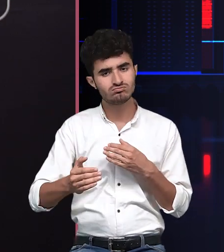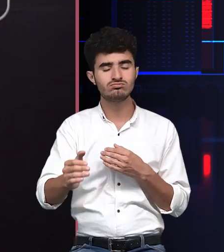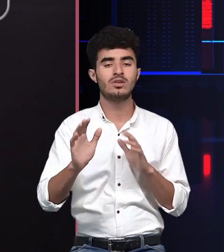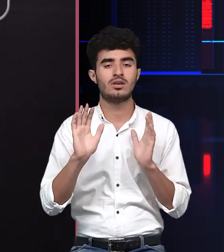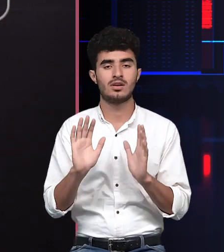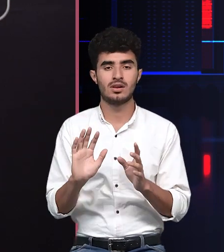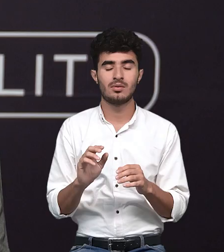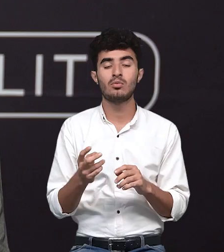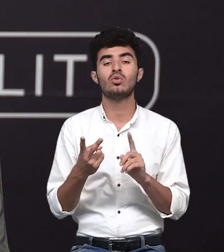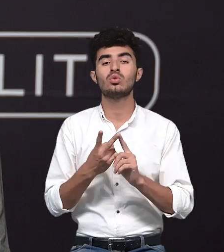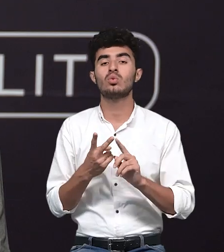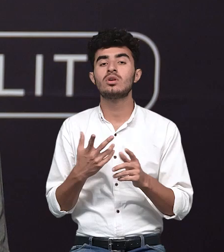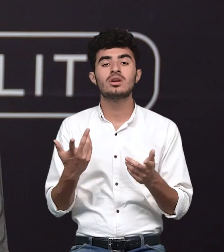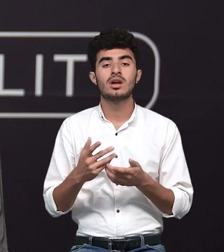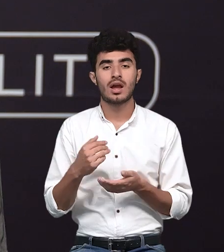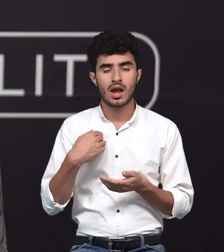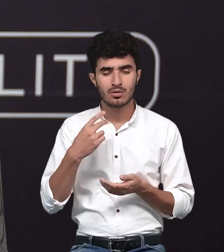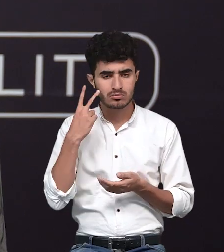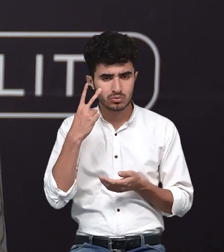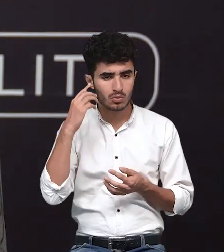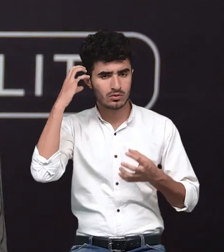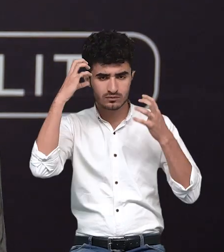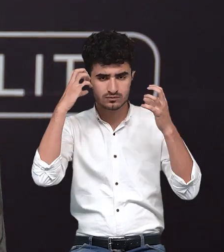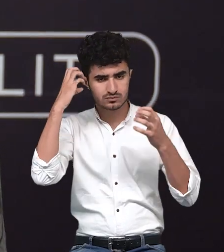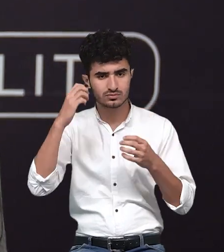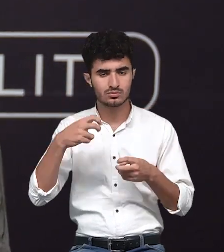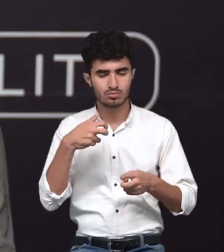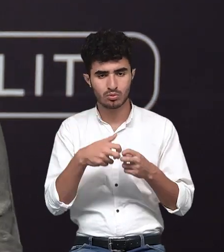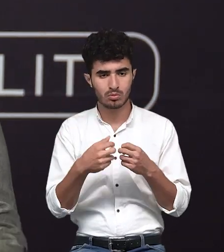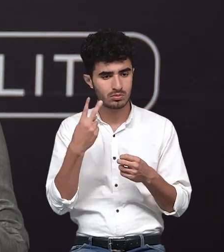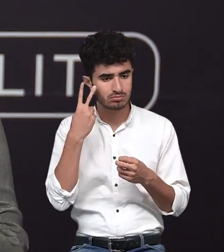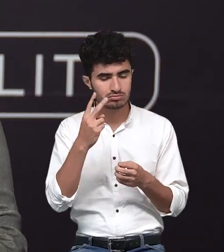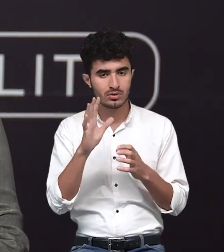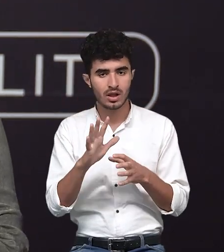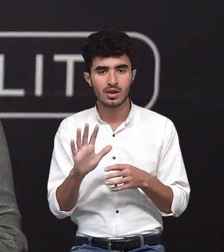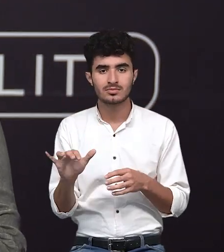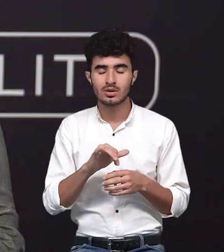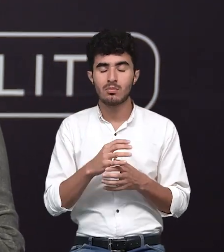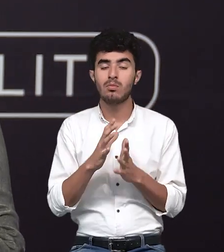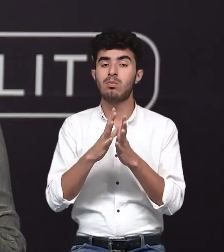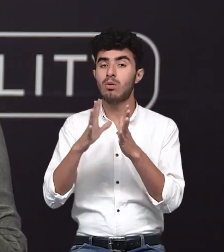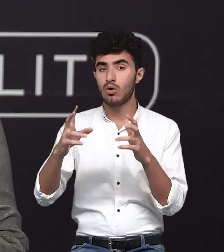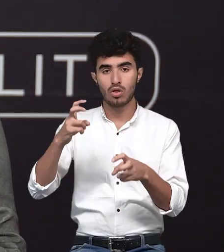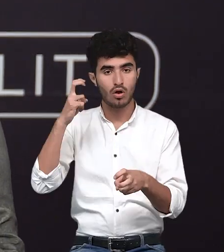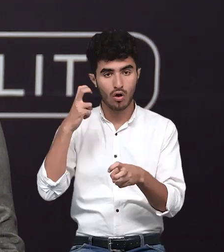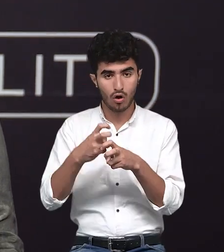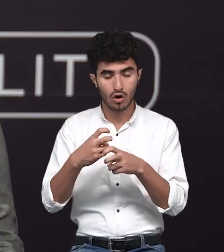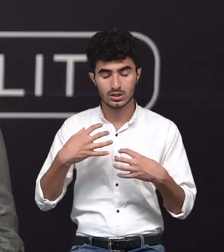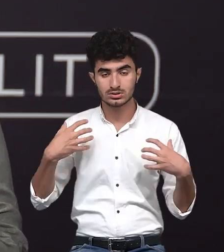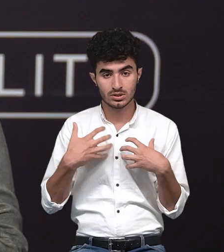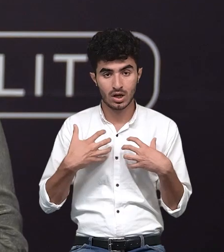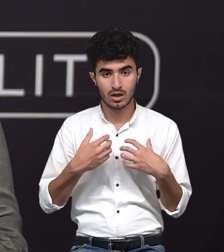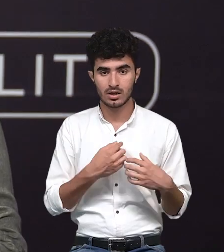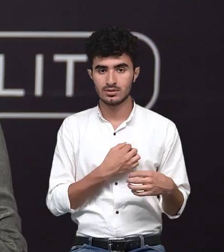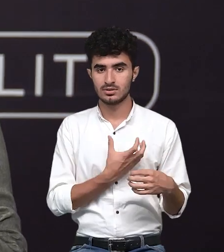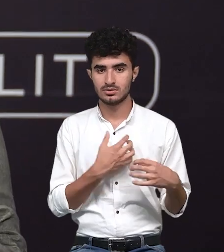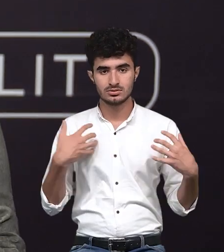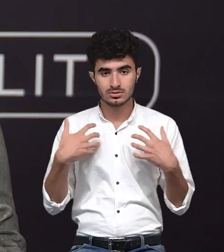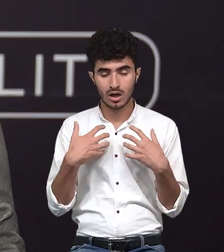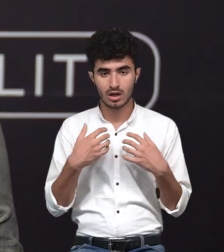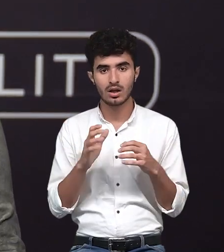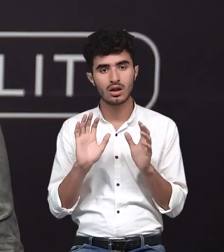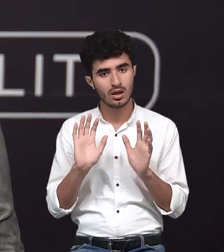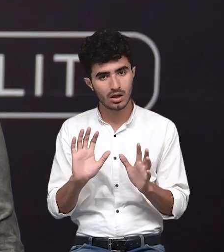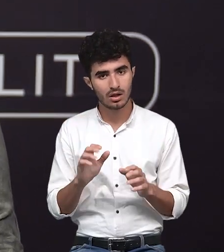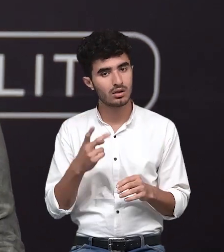ہیں ان بچوں کے جو میجر ٹراماز سے گزرے ہوں، ان کے اندر ڈپریسو النیس،